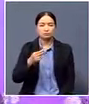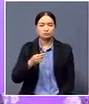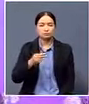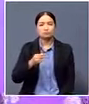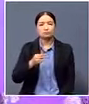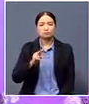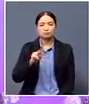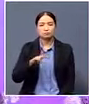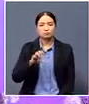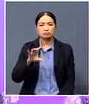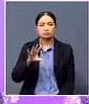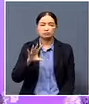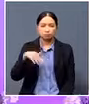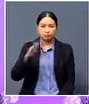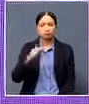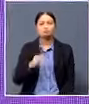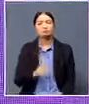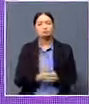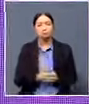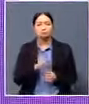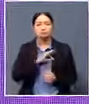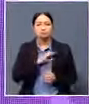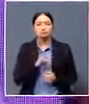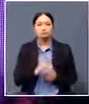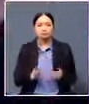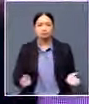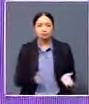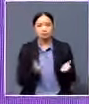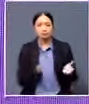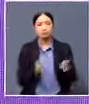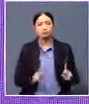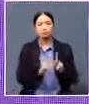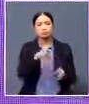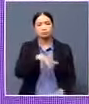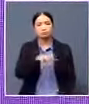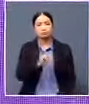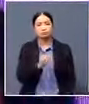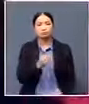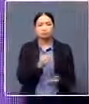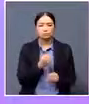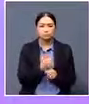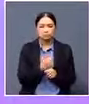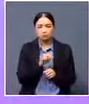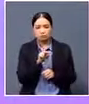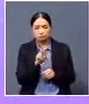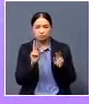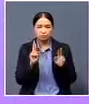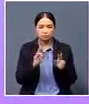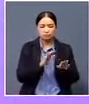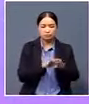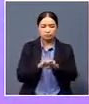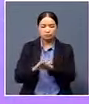385,262 คนมีภารกิจในการสนับสนุนงานของกระทรวงการพัฒนาสังคมและความมั่นคงของมนุษย์ในการชี้เป้าเฝ้าระวัง